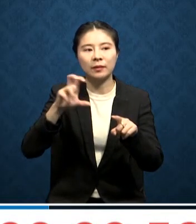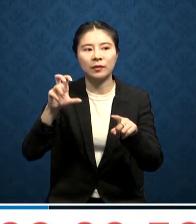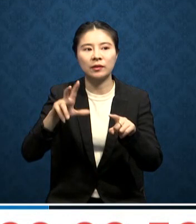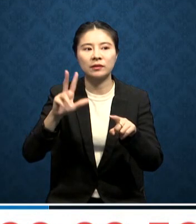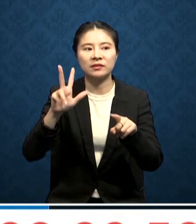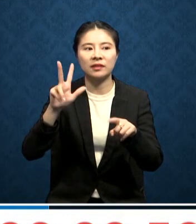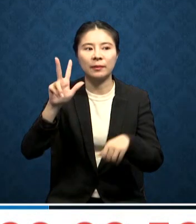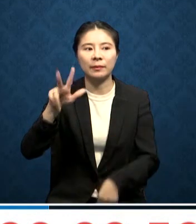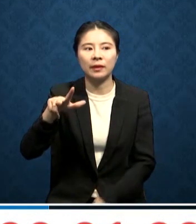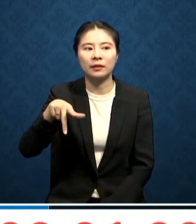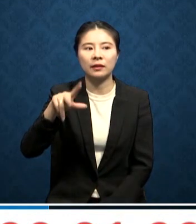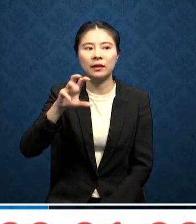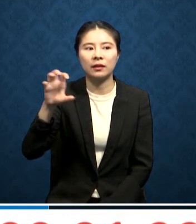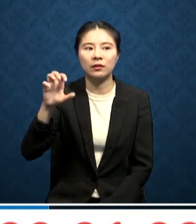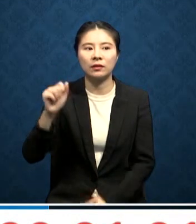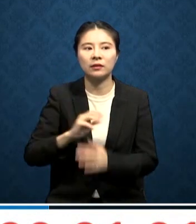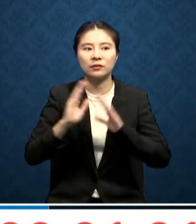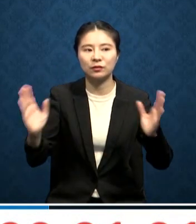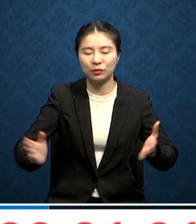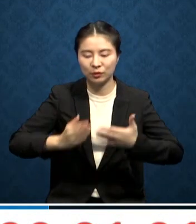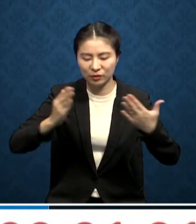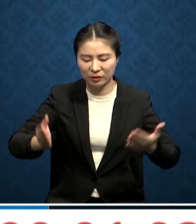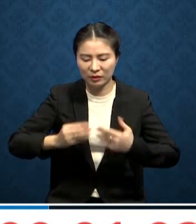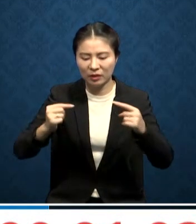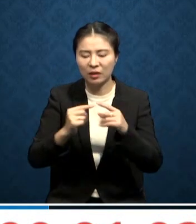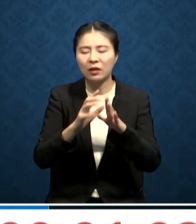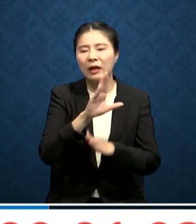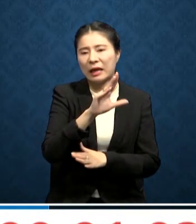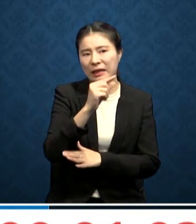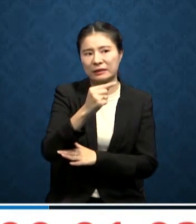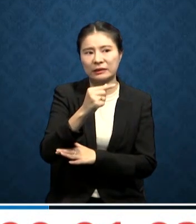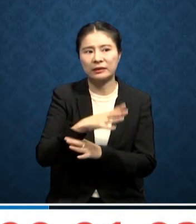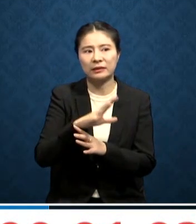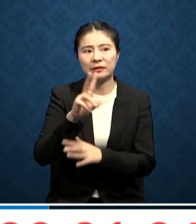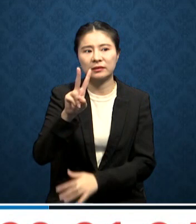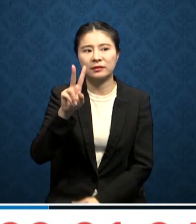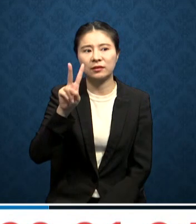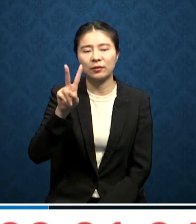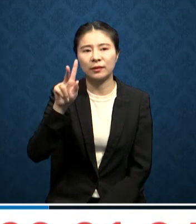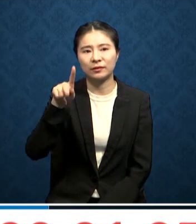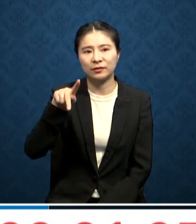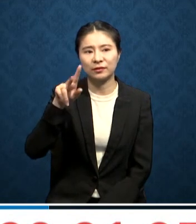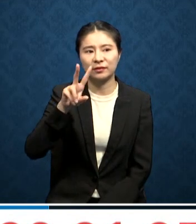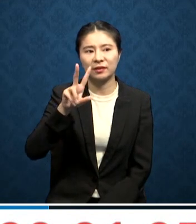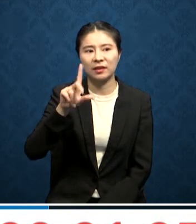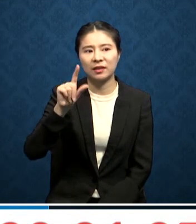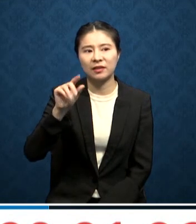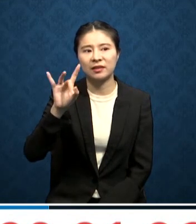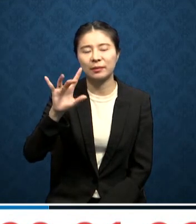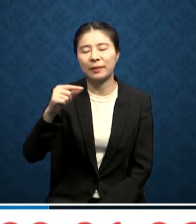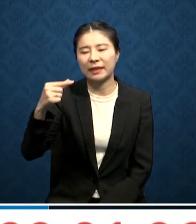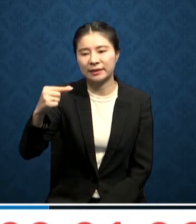ีย่าน 3,500 MHzเพื่อส่เสริมและกปยคใช้เทโโี 5Gคนคามธีย่าน 28 GHz